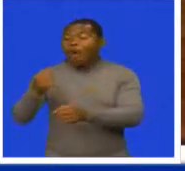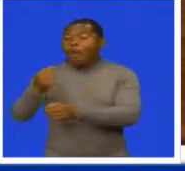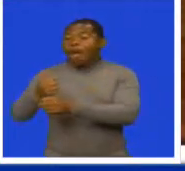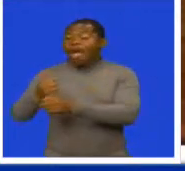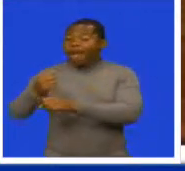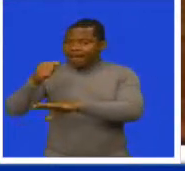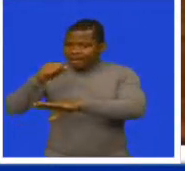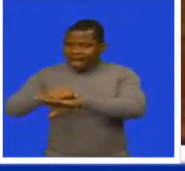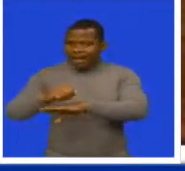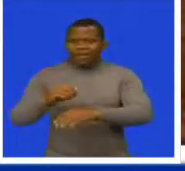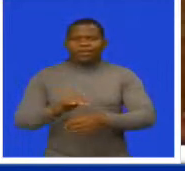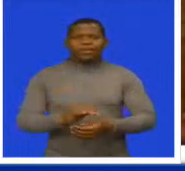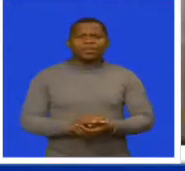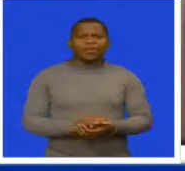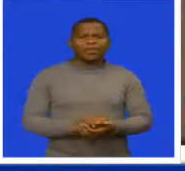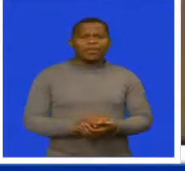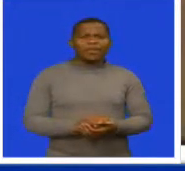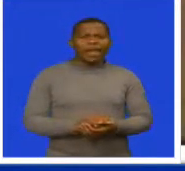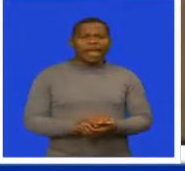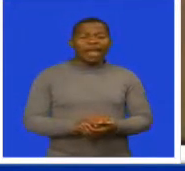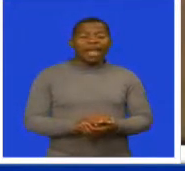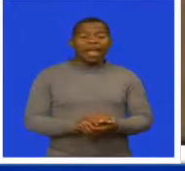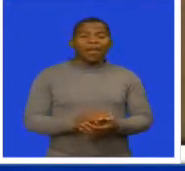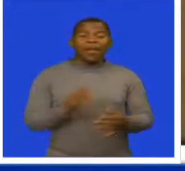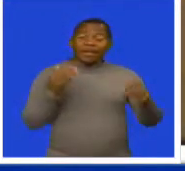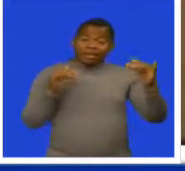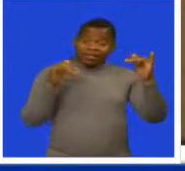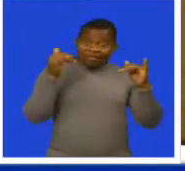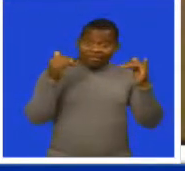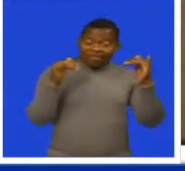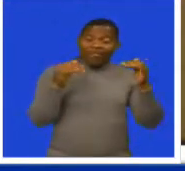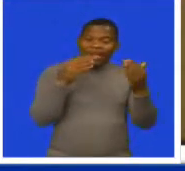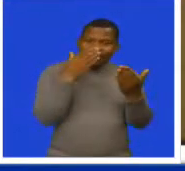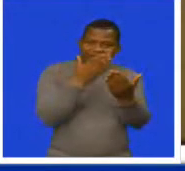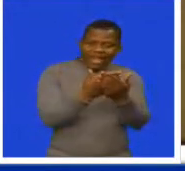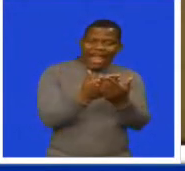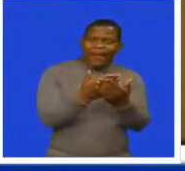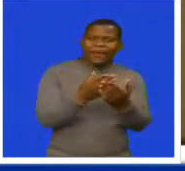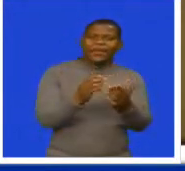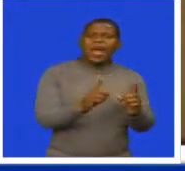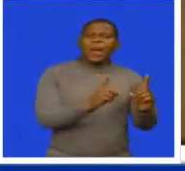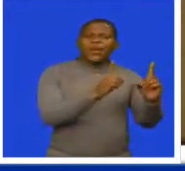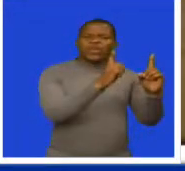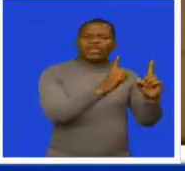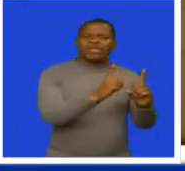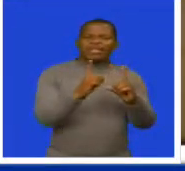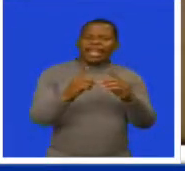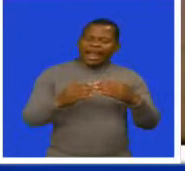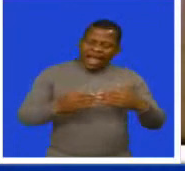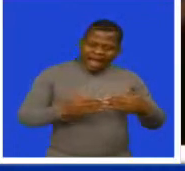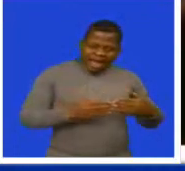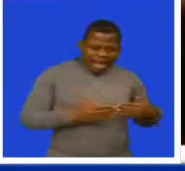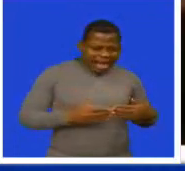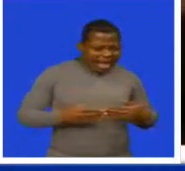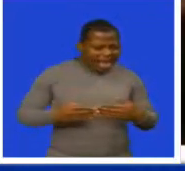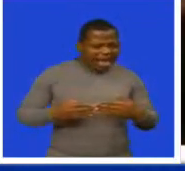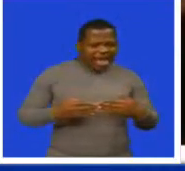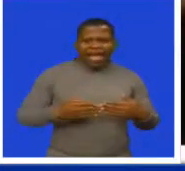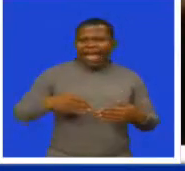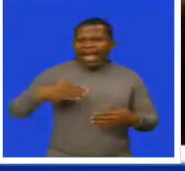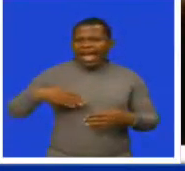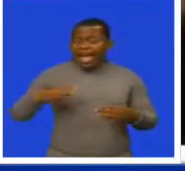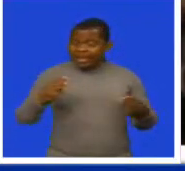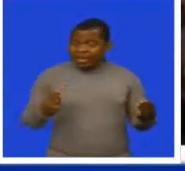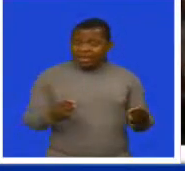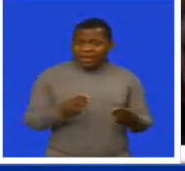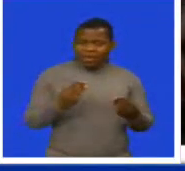kwacibo thishela banakelelane kwabona bayinake nempilo yalomunye kuphele tindzaba telihlazo netibitendlu ngalesi